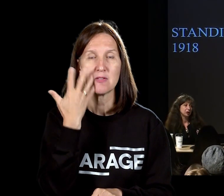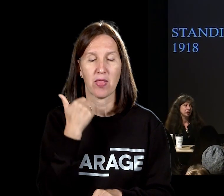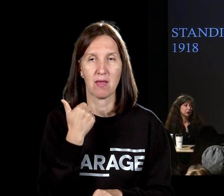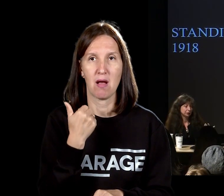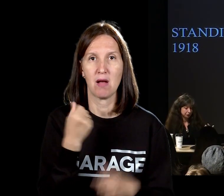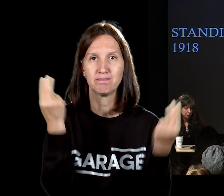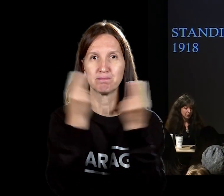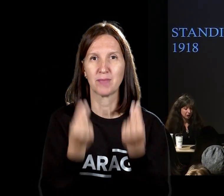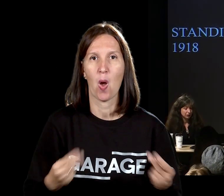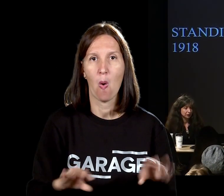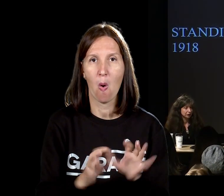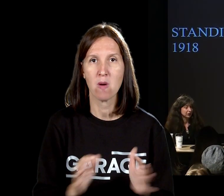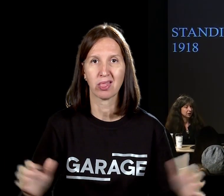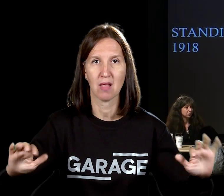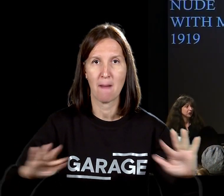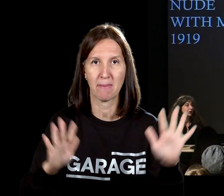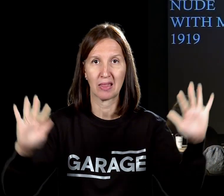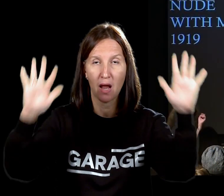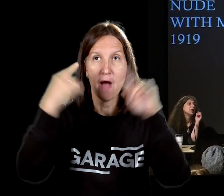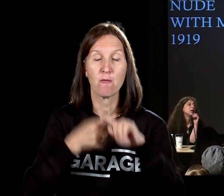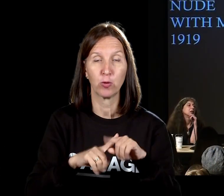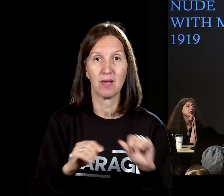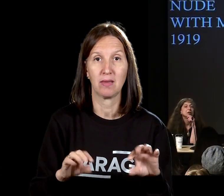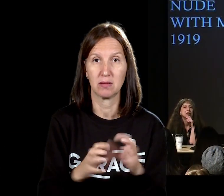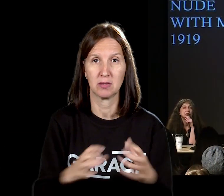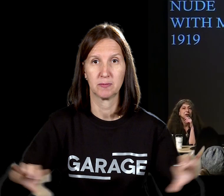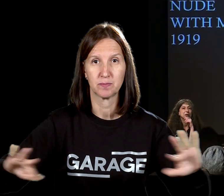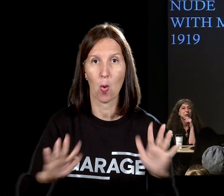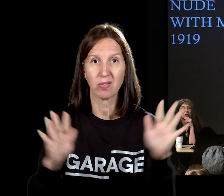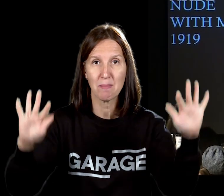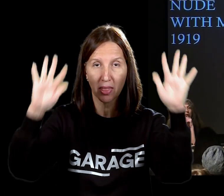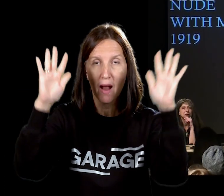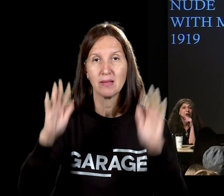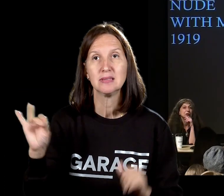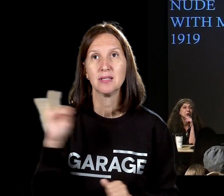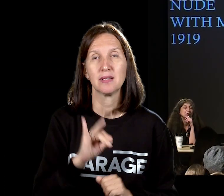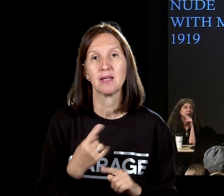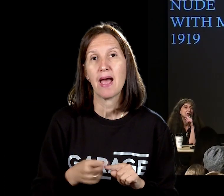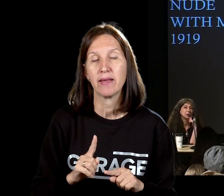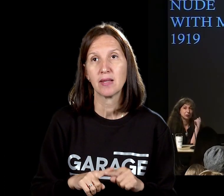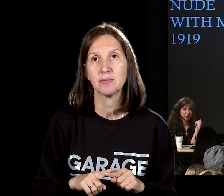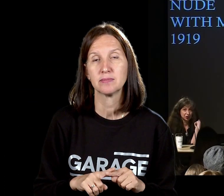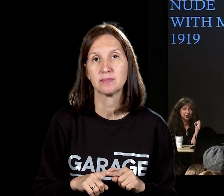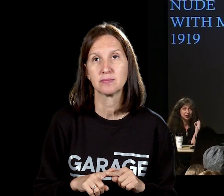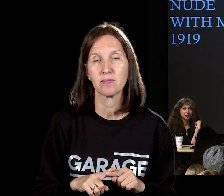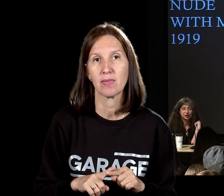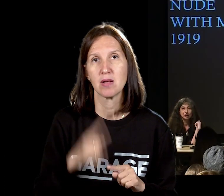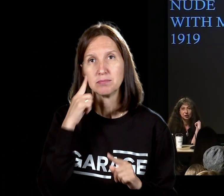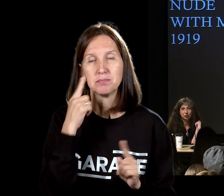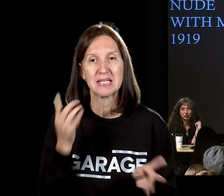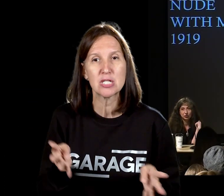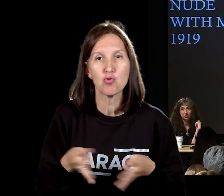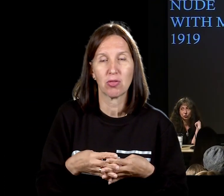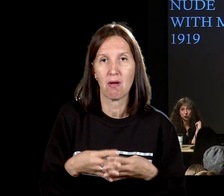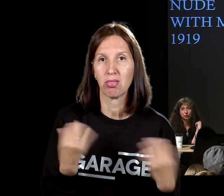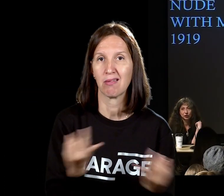орнамента и эта орнаментальность, наверное, и это не, как бы, наверное, именно это, в сочетании с